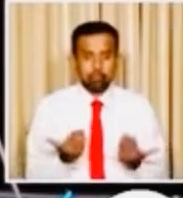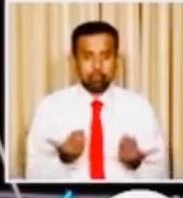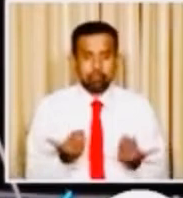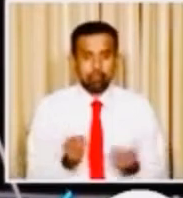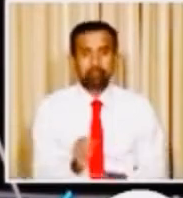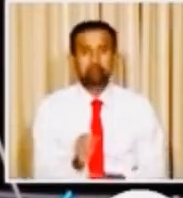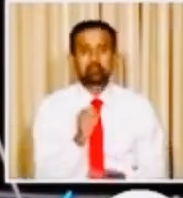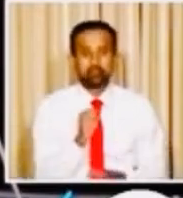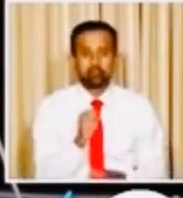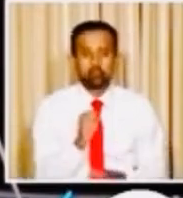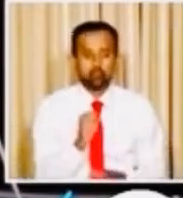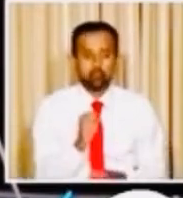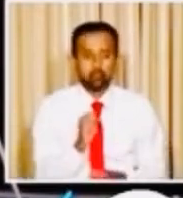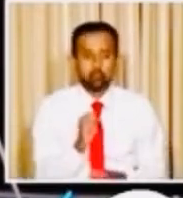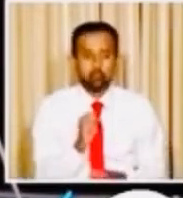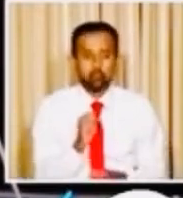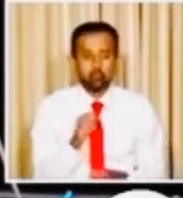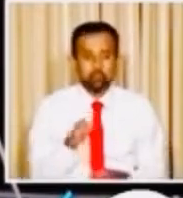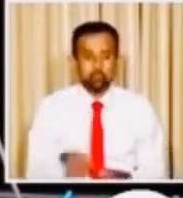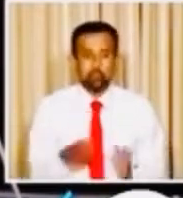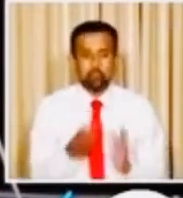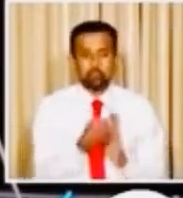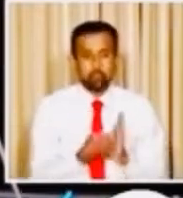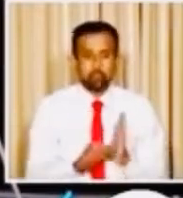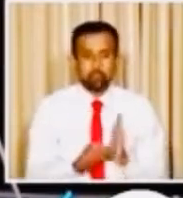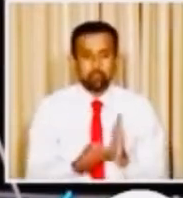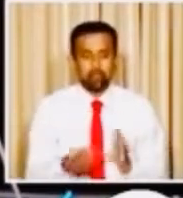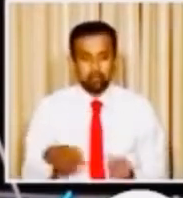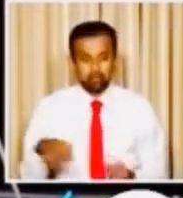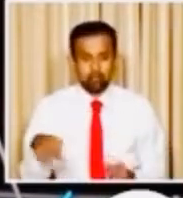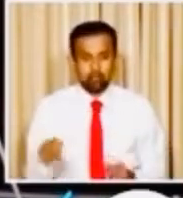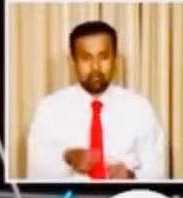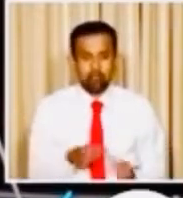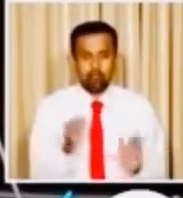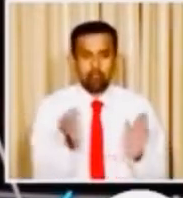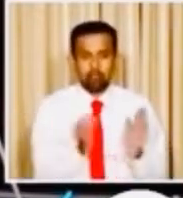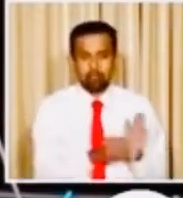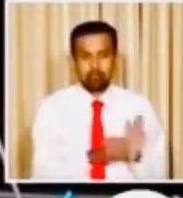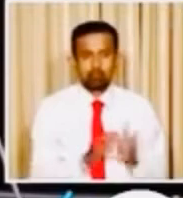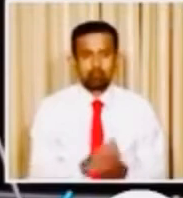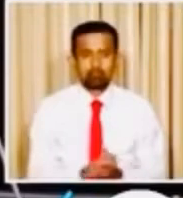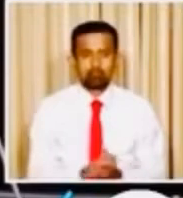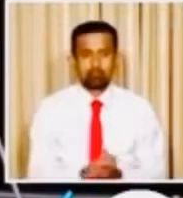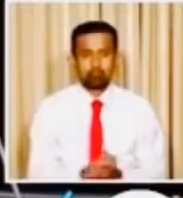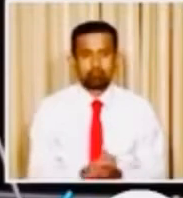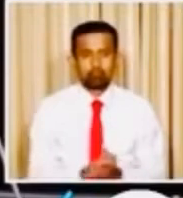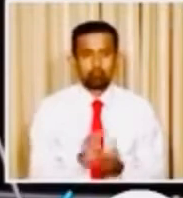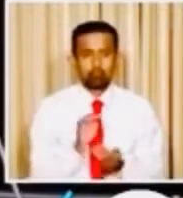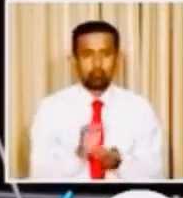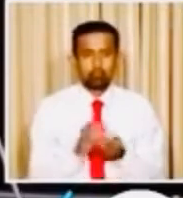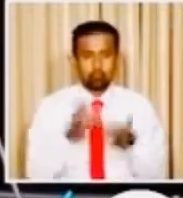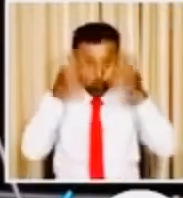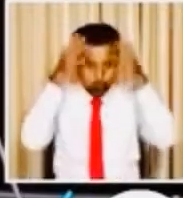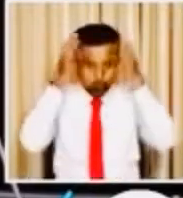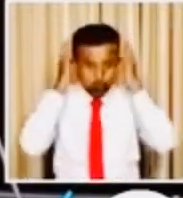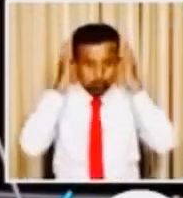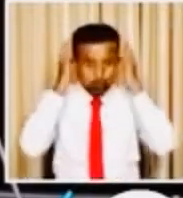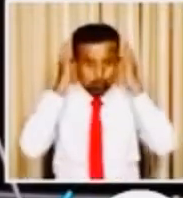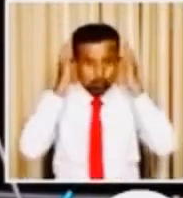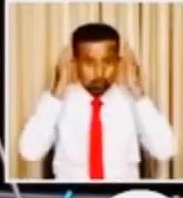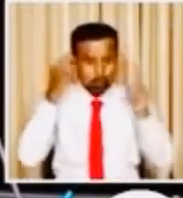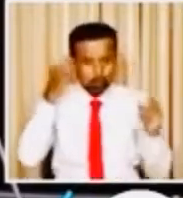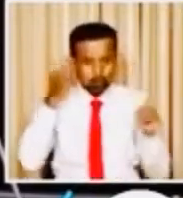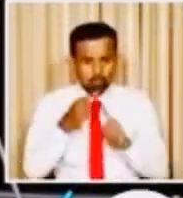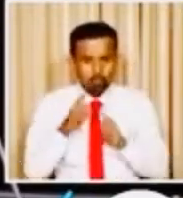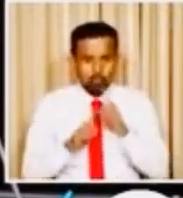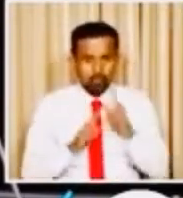මොකක්ද කියන කාරණය පිළිබඳව තමයි මේ රෙගුලාසි වලත් අද දිනේ සඳහන් වෙන්නේ. විශේෂයෙන් මේ ආරක්ෂක හිස්වැසුම් පිළිබඳව අපි